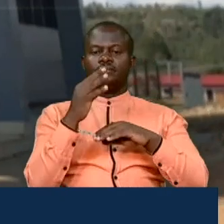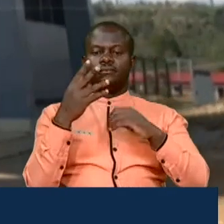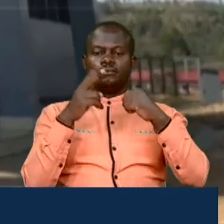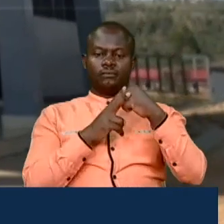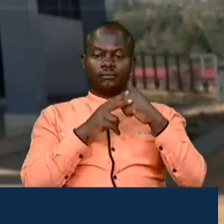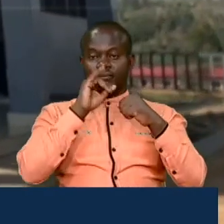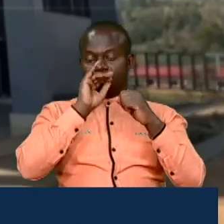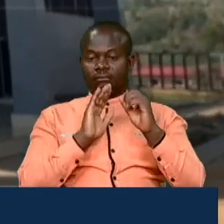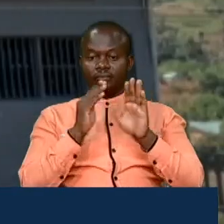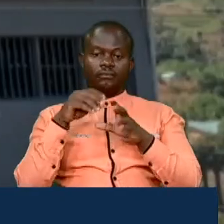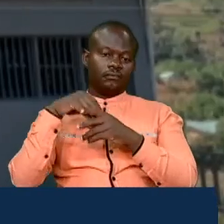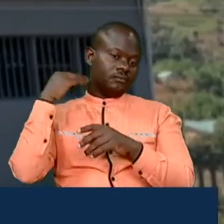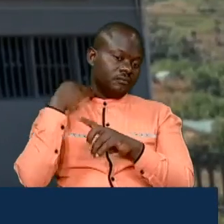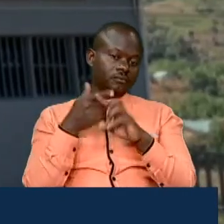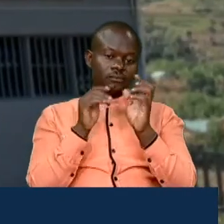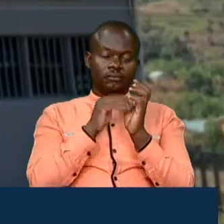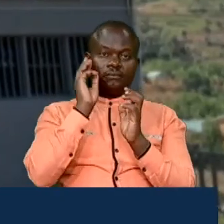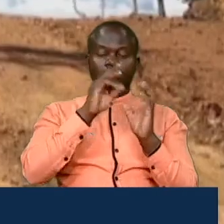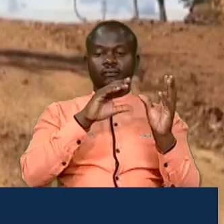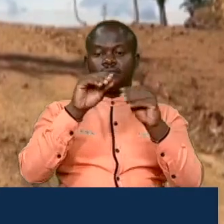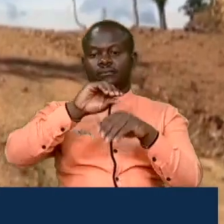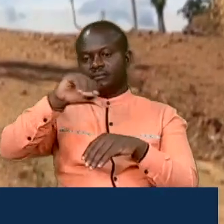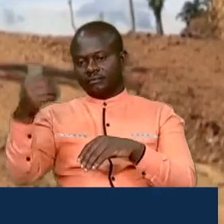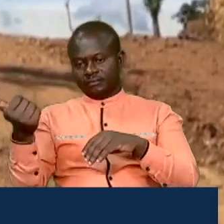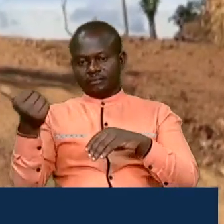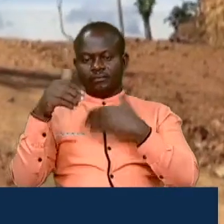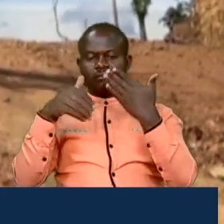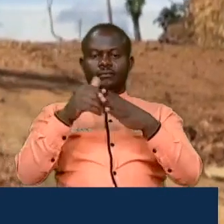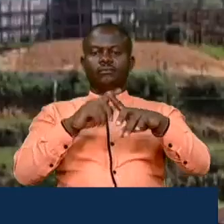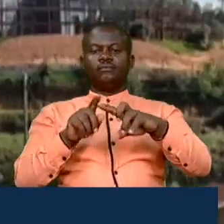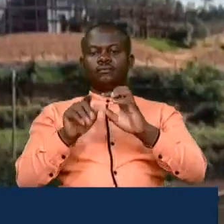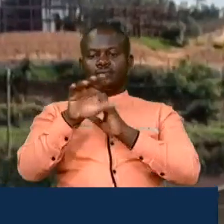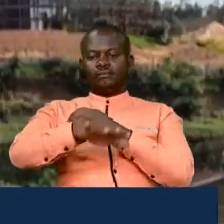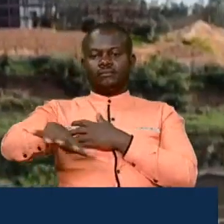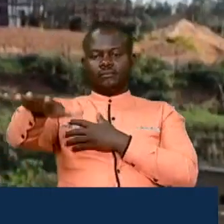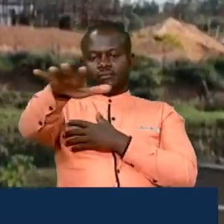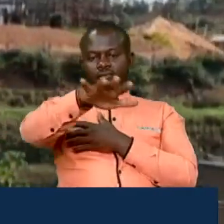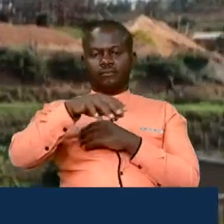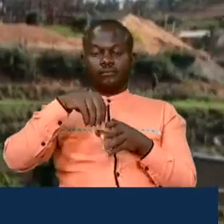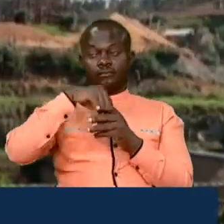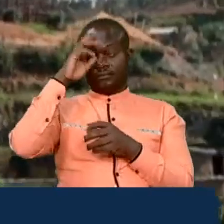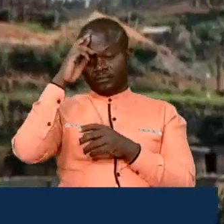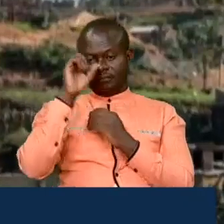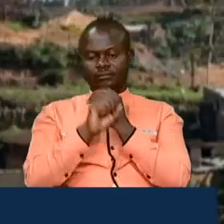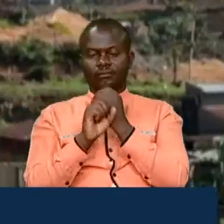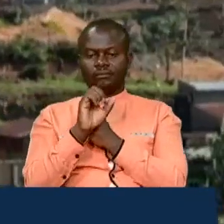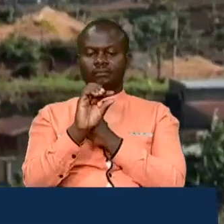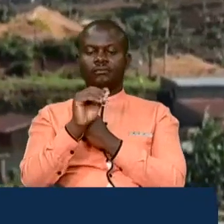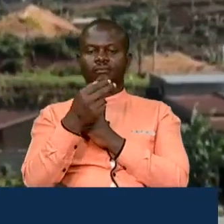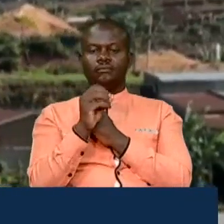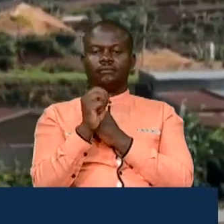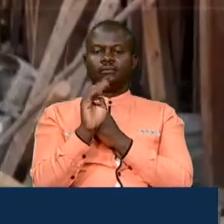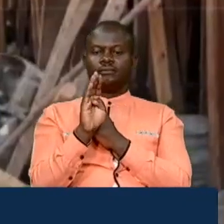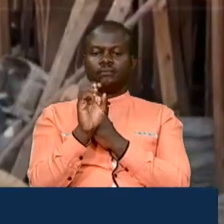y'abatutsi bazize Jenoside, hakaba hazanimurirwa n'indi yo mu zindi nzibutso zo muri kano gace. Ni urwibutso ruri mu murenge wa Gihombo mu kagari